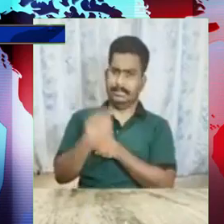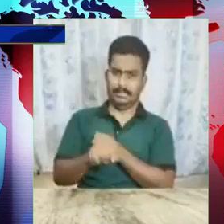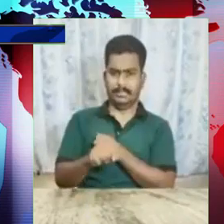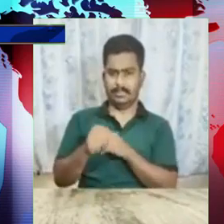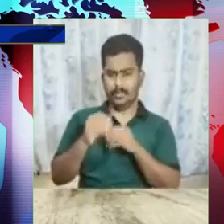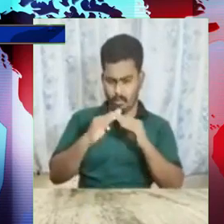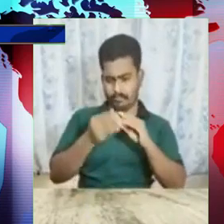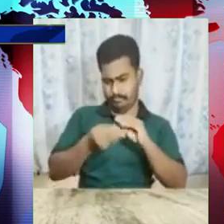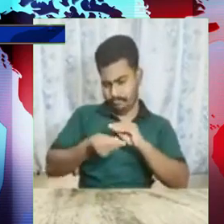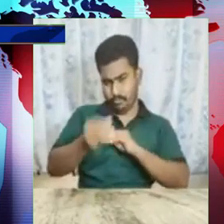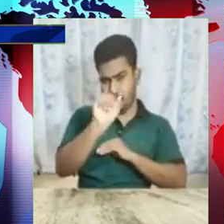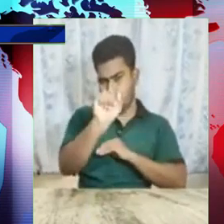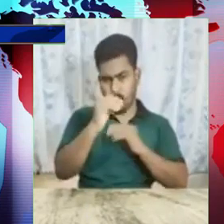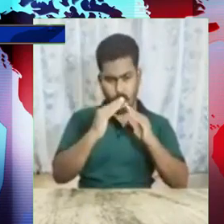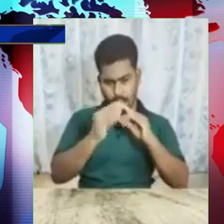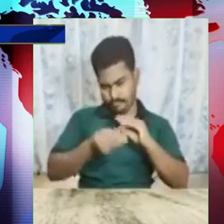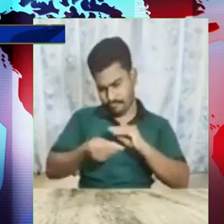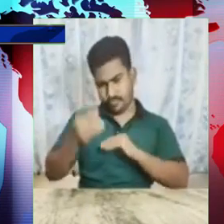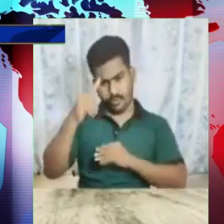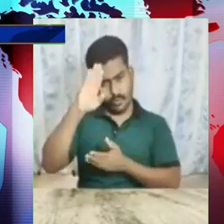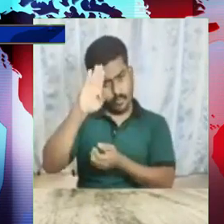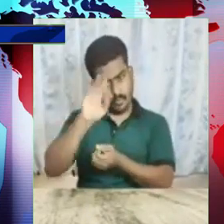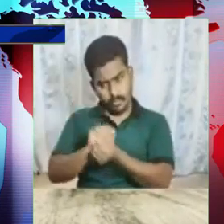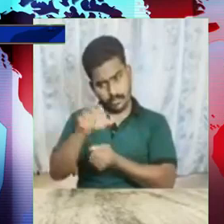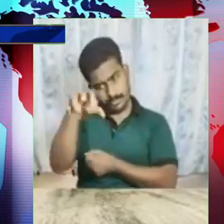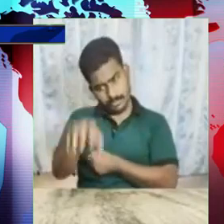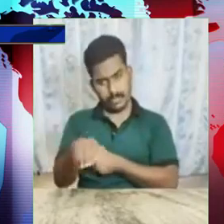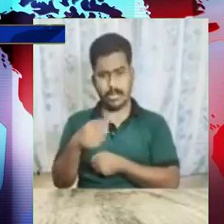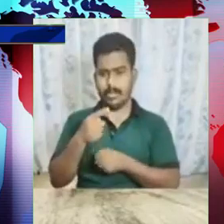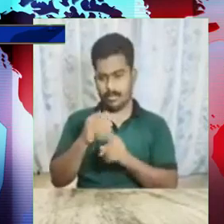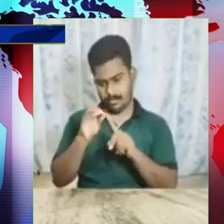അതായത് ജനങ്ങൾ അനാവശ്യമായി പുറത്തിറങ്ങുന്നത്